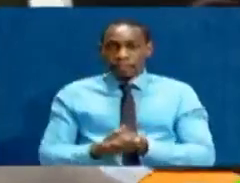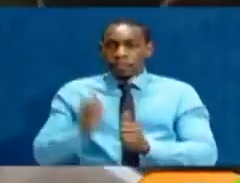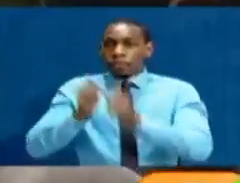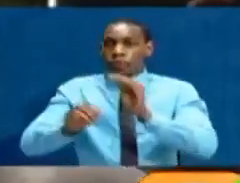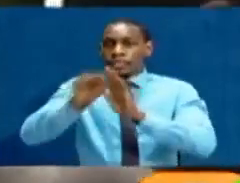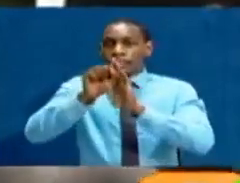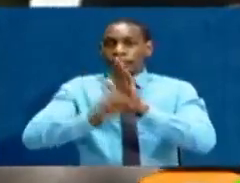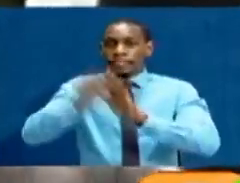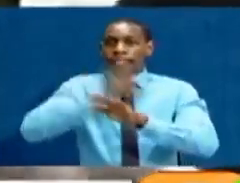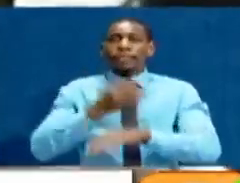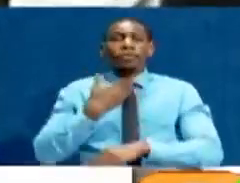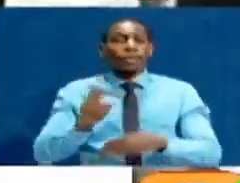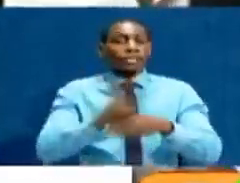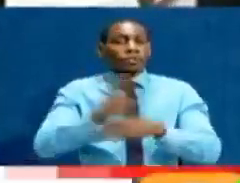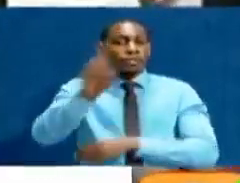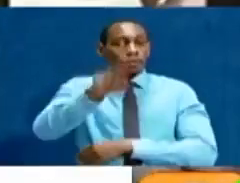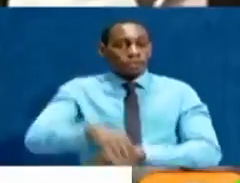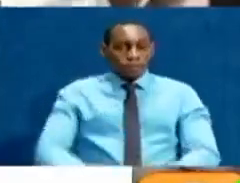Which syllabus do you want to use?